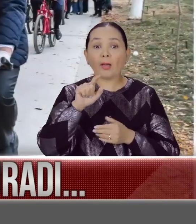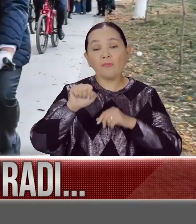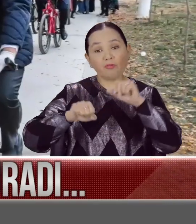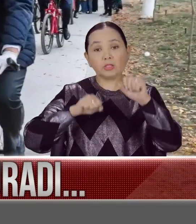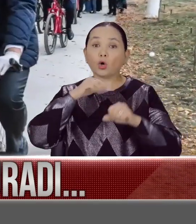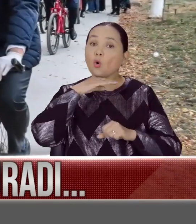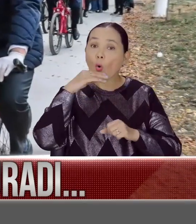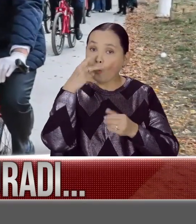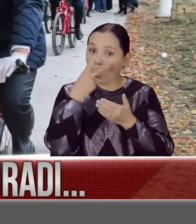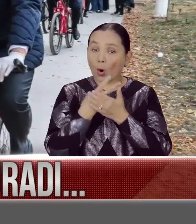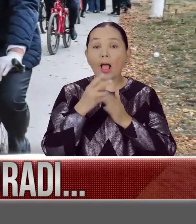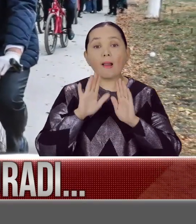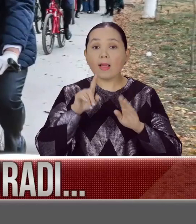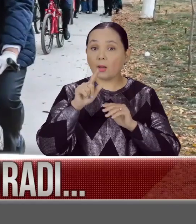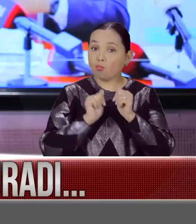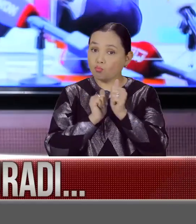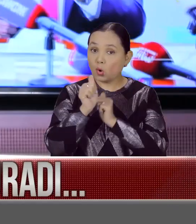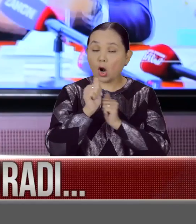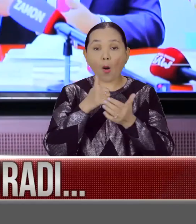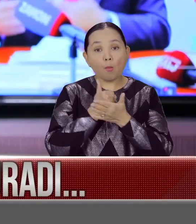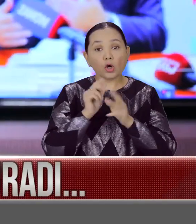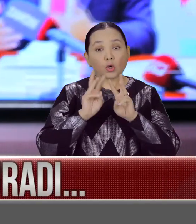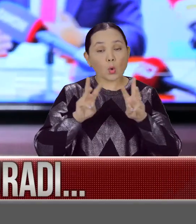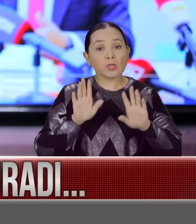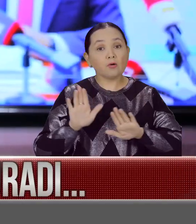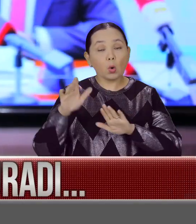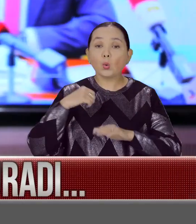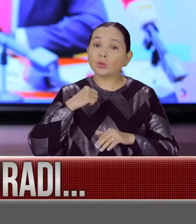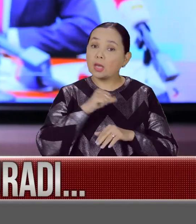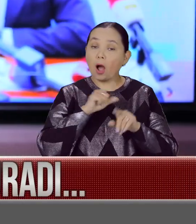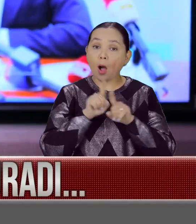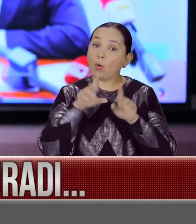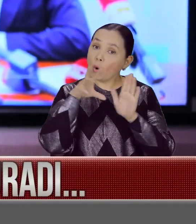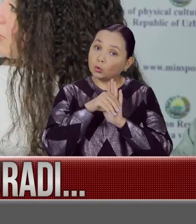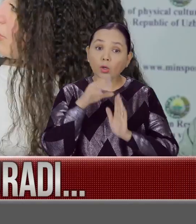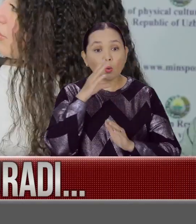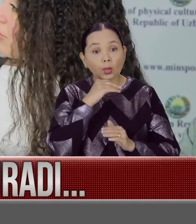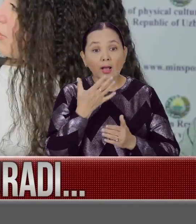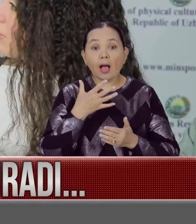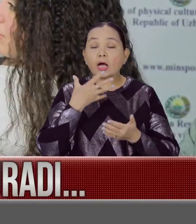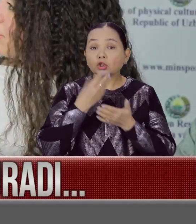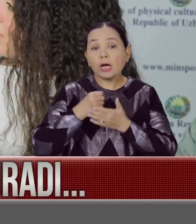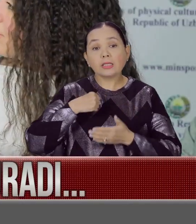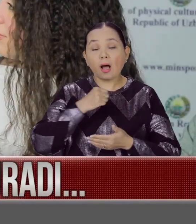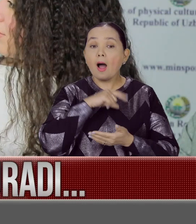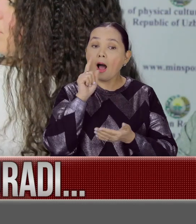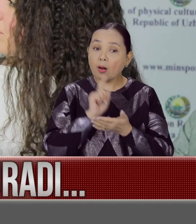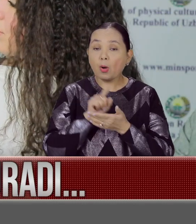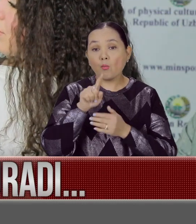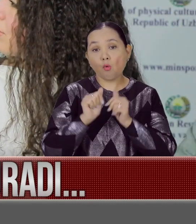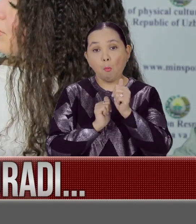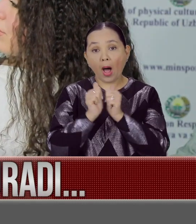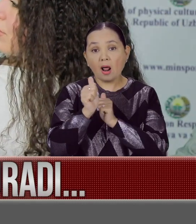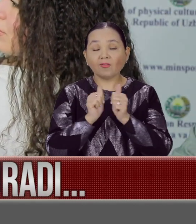velosipedda ko'p ko'rib turamiz. Lekin bu marafonda bosh vazir o'rinbosari o'zi ham qo'shilib yugurarmikin? Shaxsan men ham o'zim albatta bu